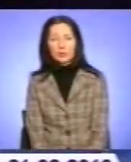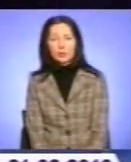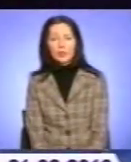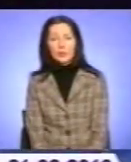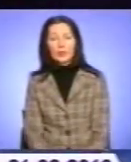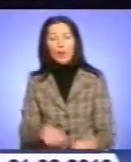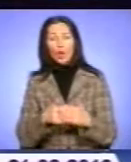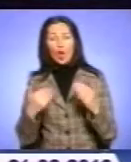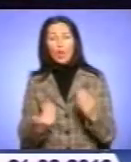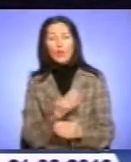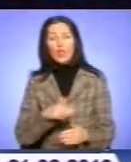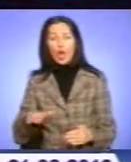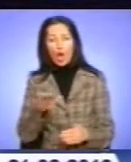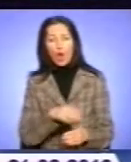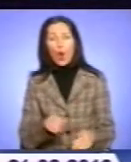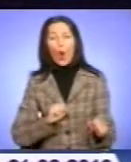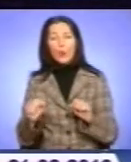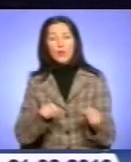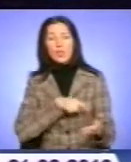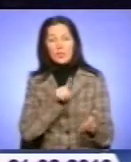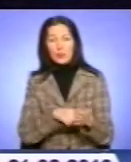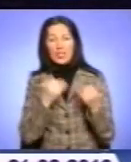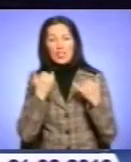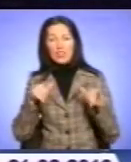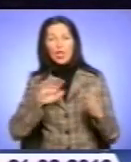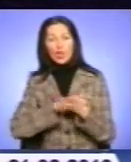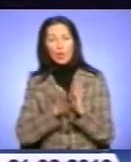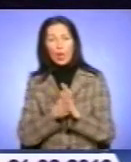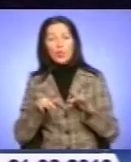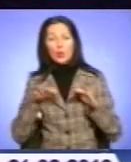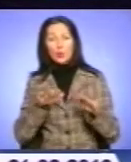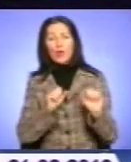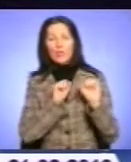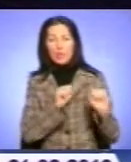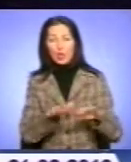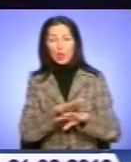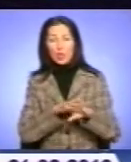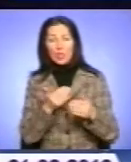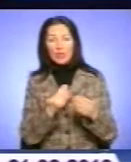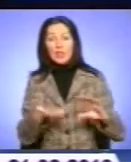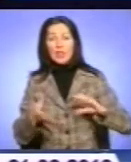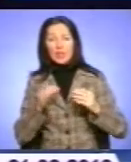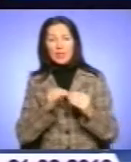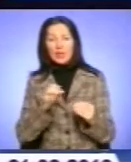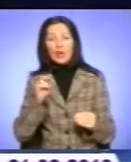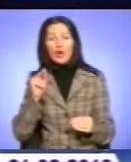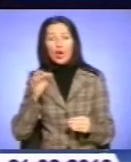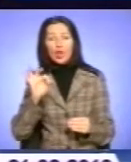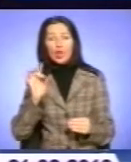І до новин краю. В управлінні з питань надзвичайних ситуацій та у справах захисту населення від наслідків Чорнобильської